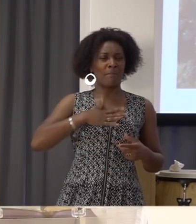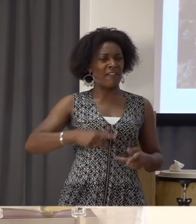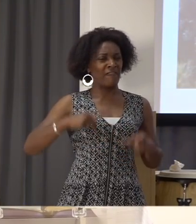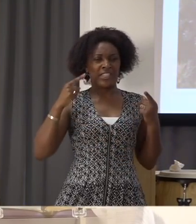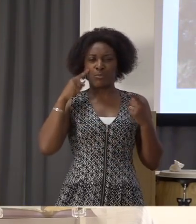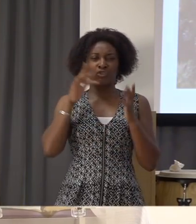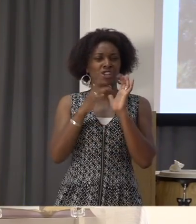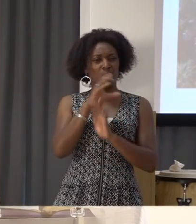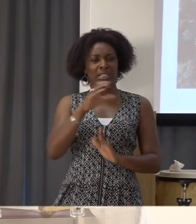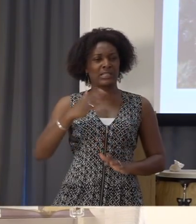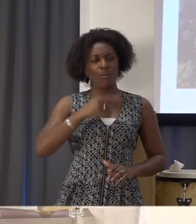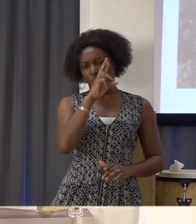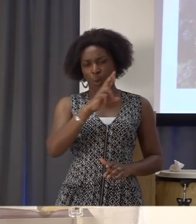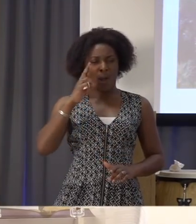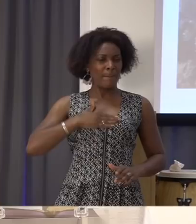roi.